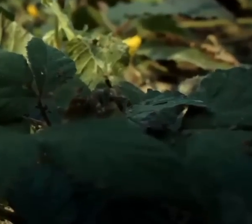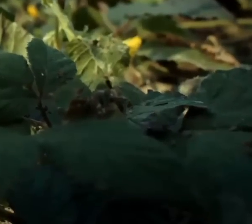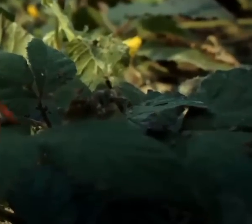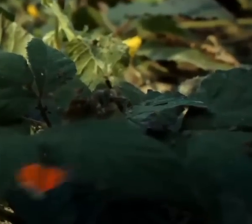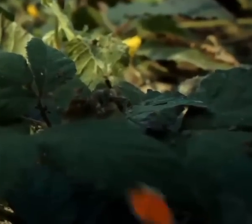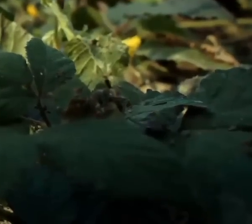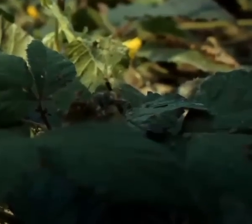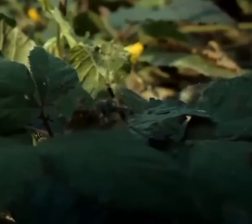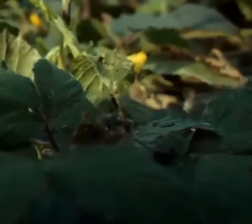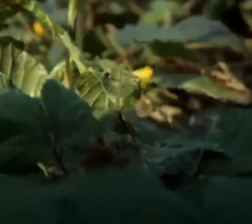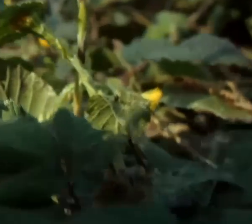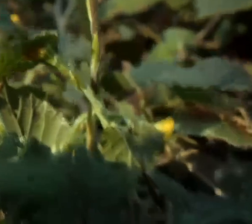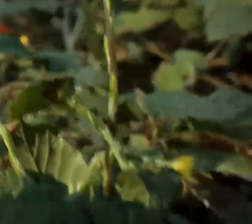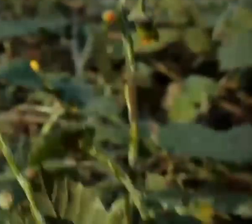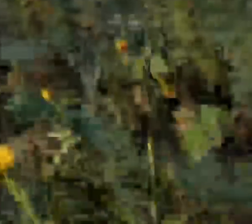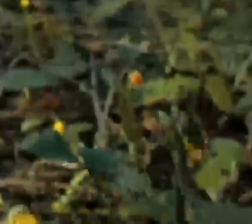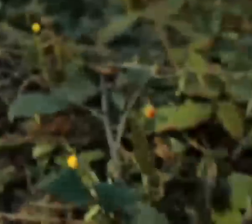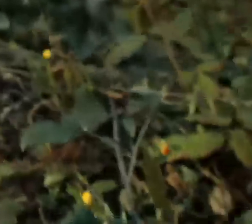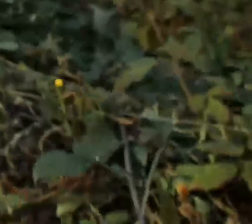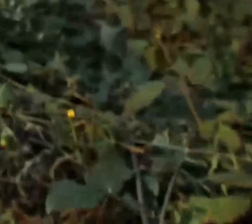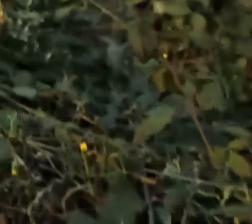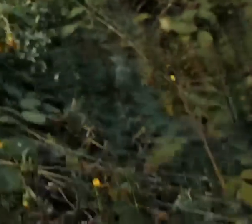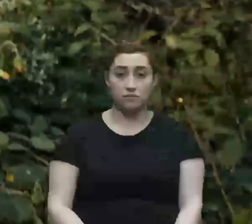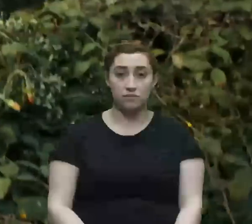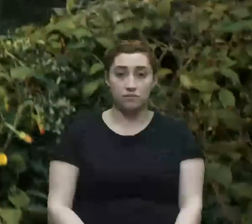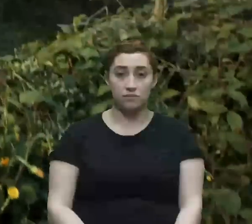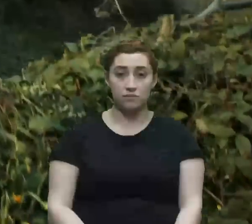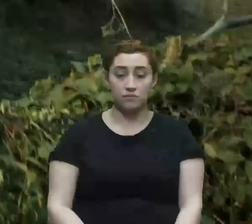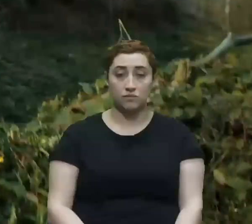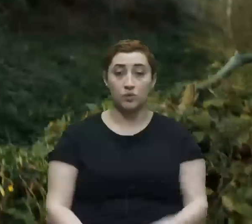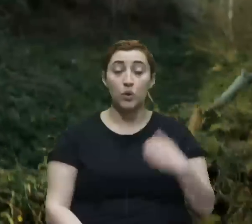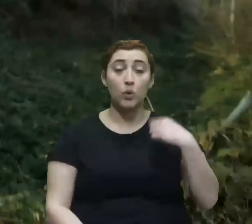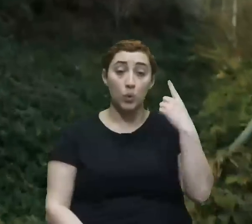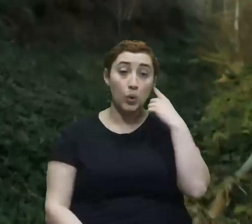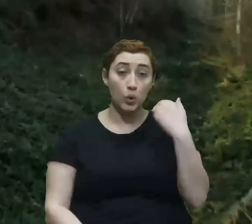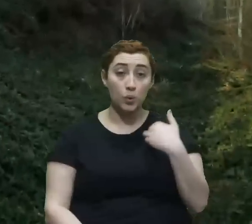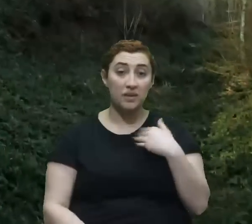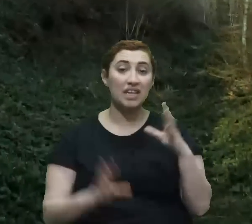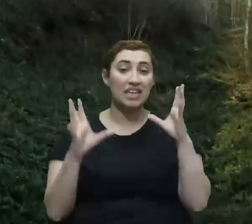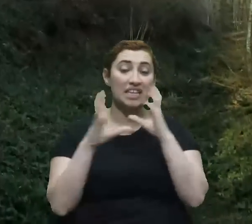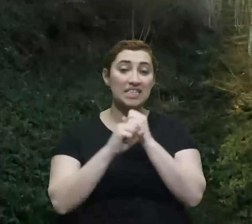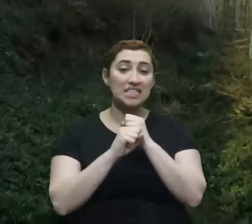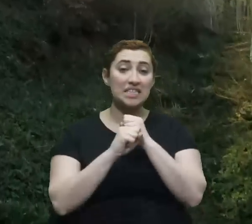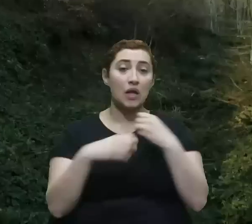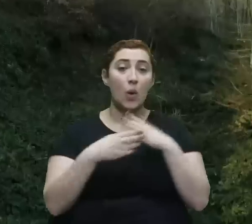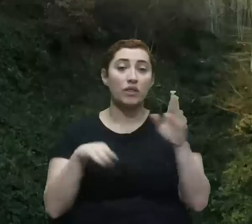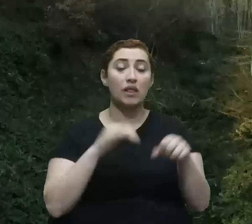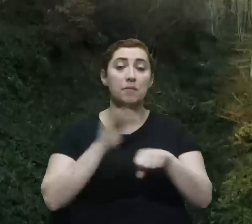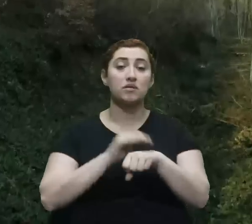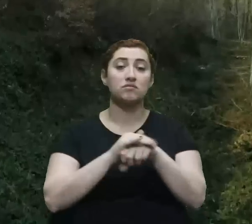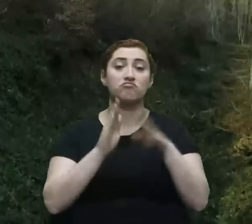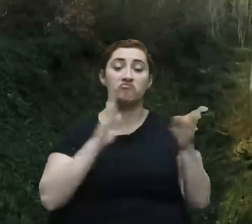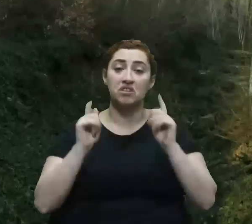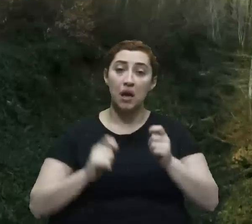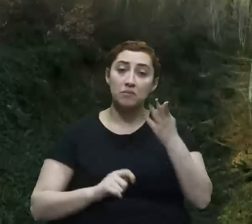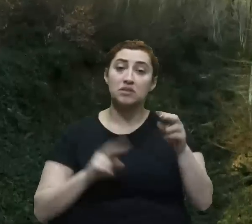ormandaki sarı çiçeklerin üzerinde turuncu kelebekler uçuşuyor. Duydum ki gizli hücrelere baskın yaptırmışsın